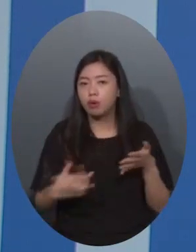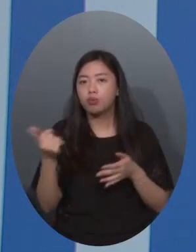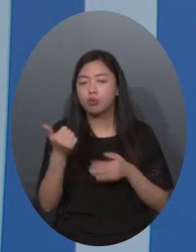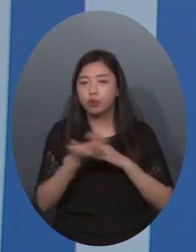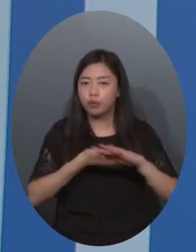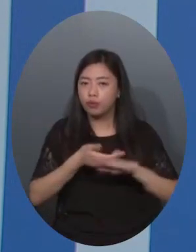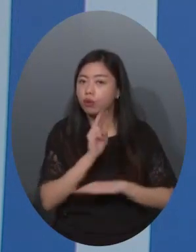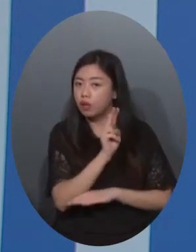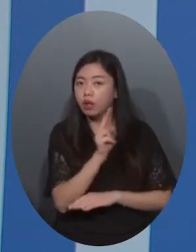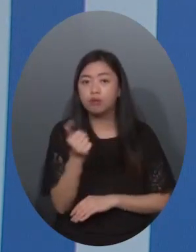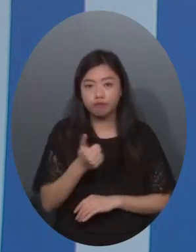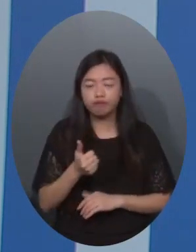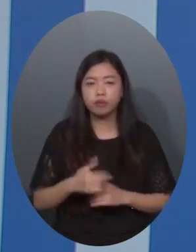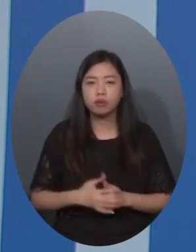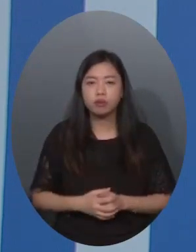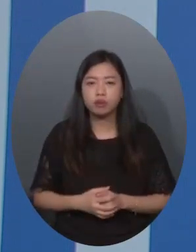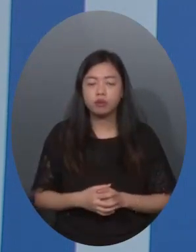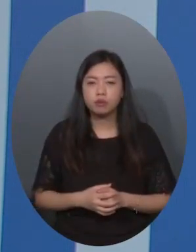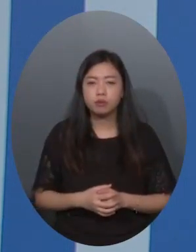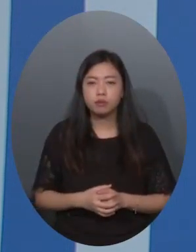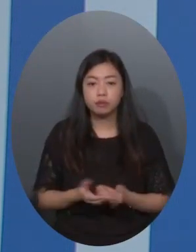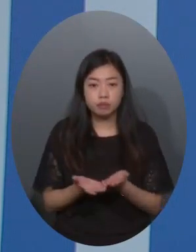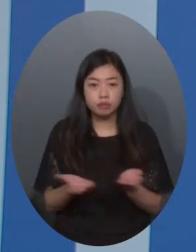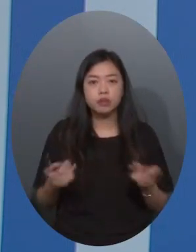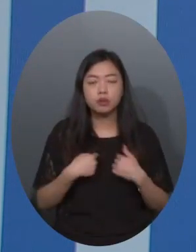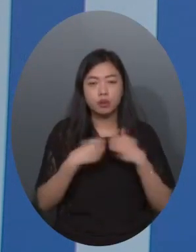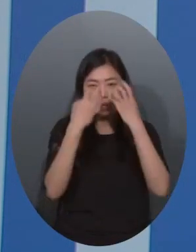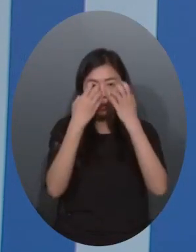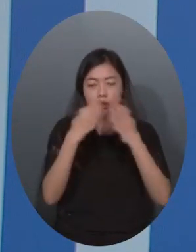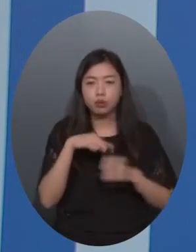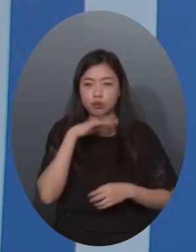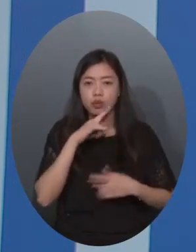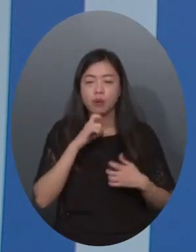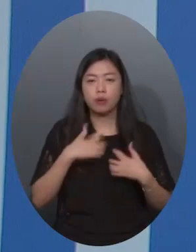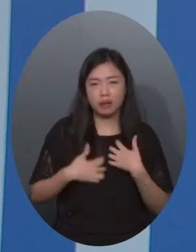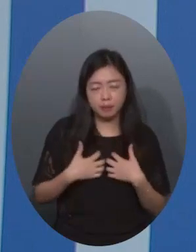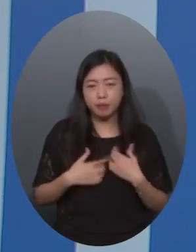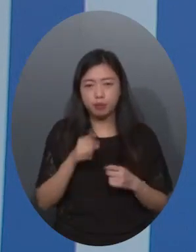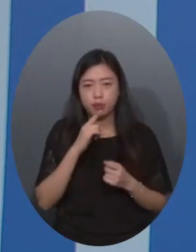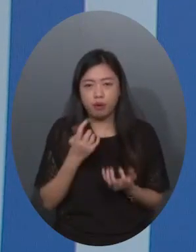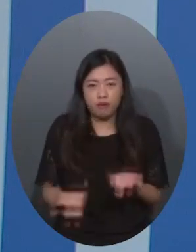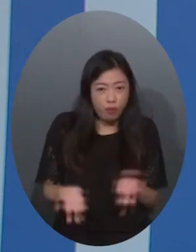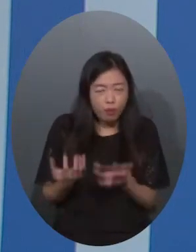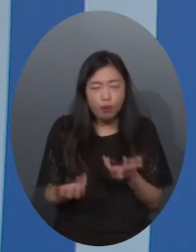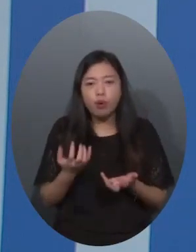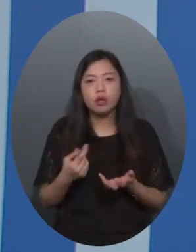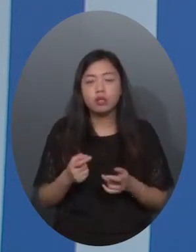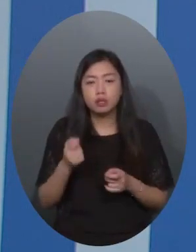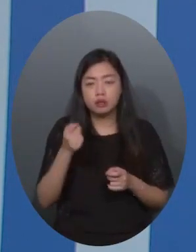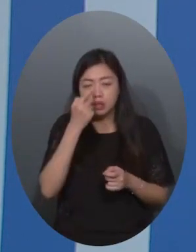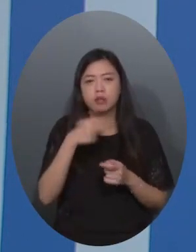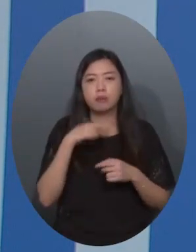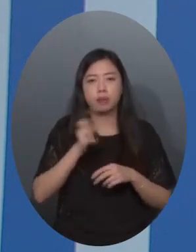温。请在座各位留意，如果出现紧急或者是火警的情况而需要疏